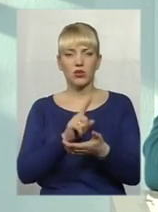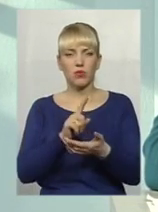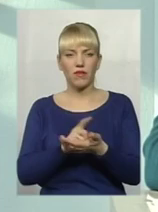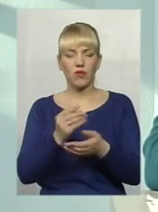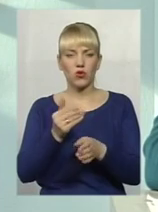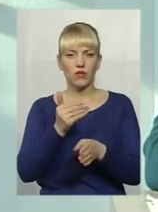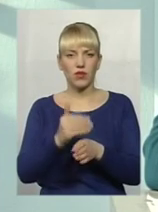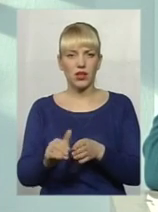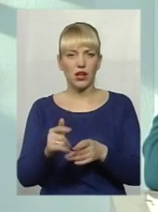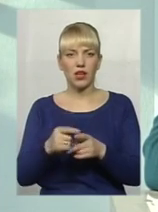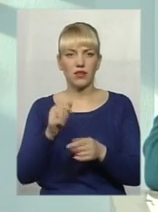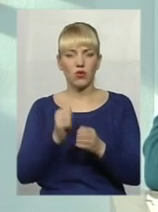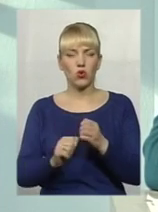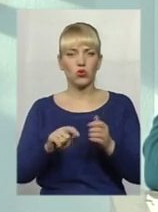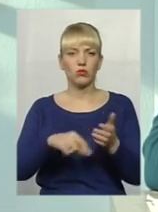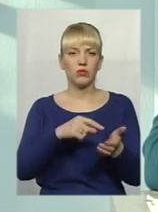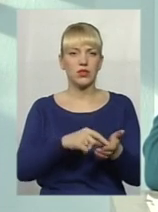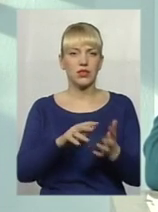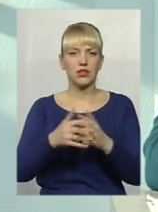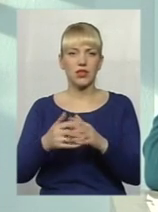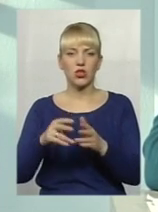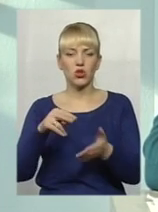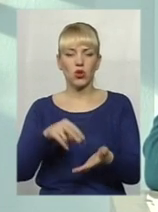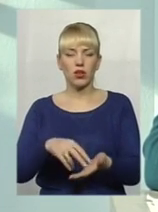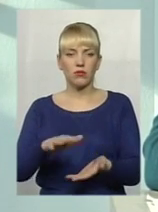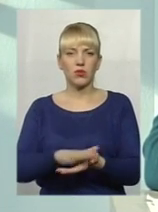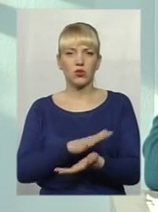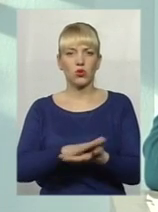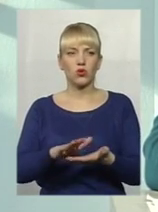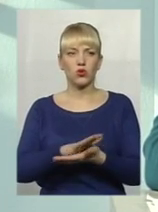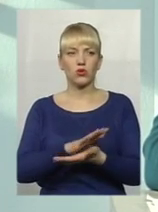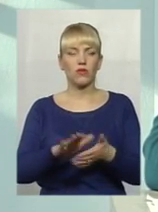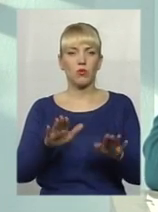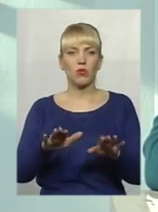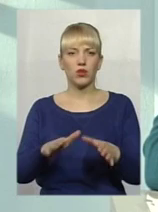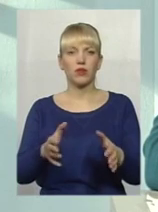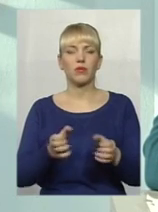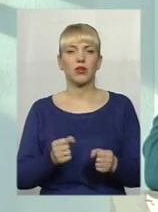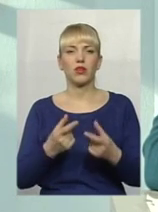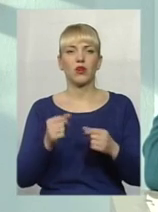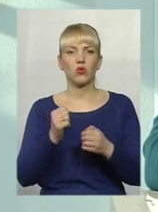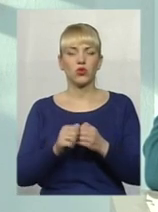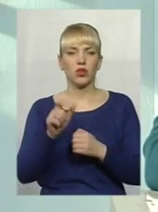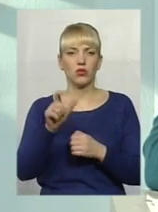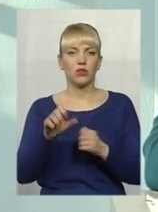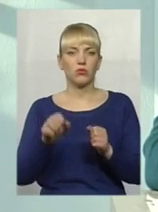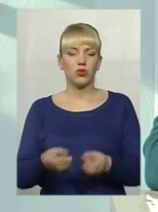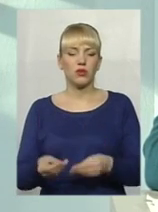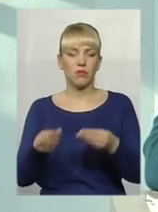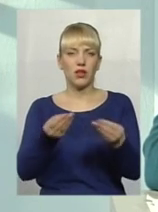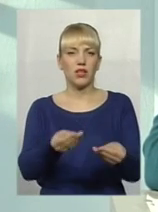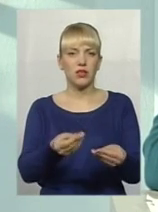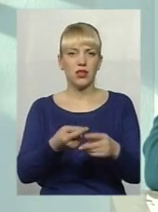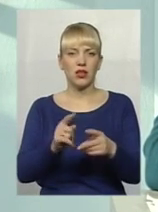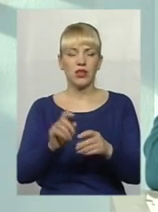кожному місті, в кожному селищі стоять безкоштовні пункти прийому, де кожна людина може прийти і здати таку лампу.